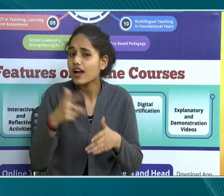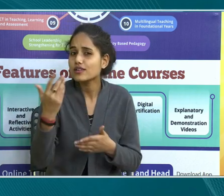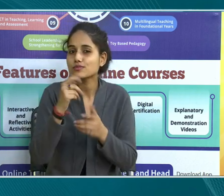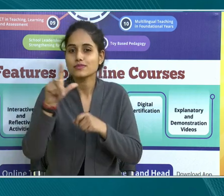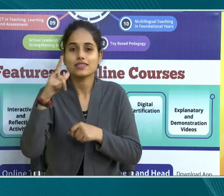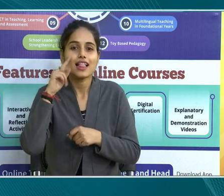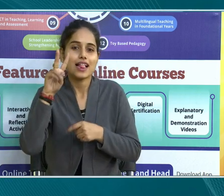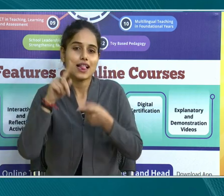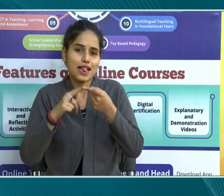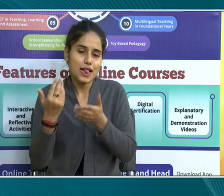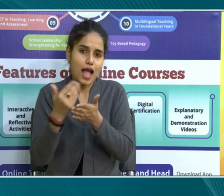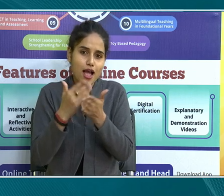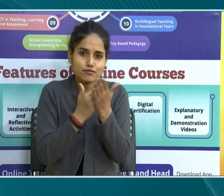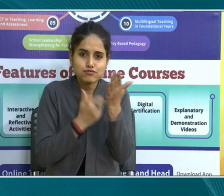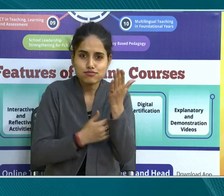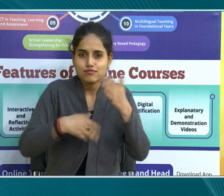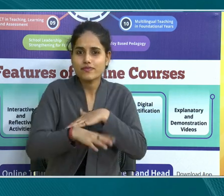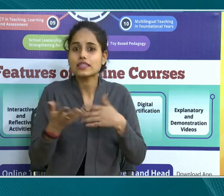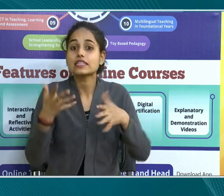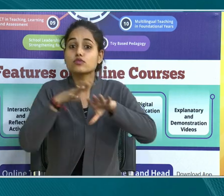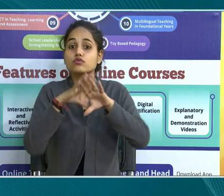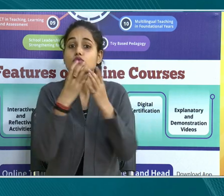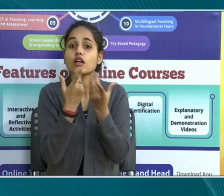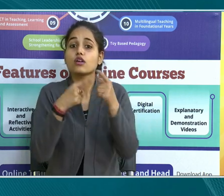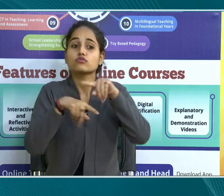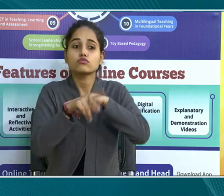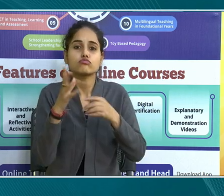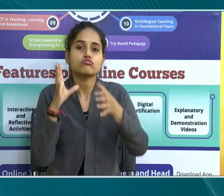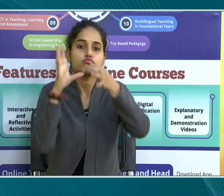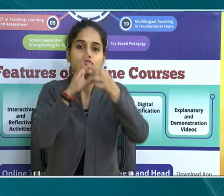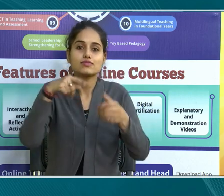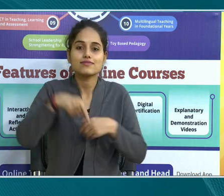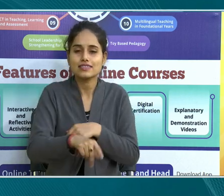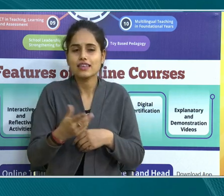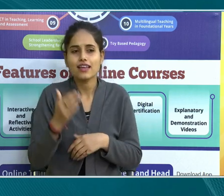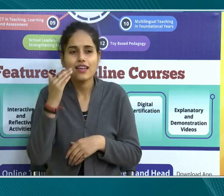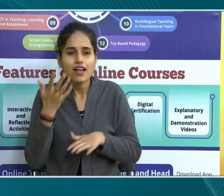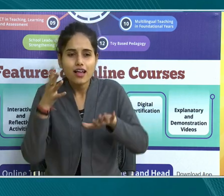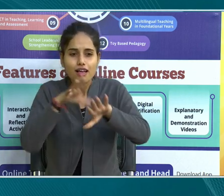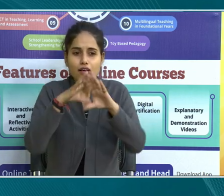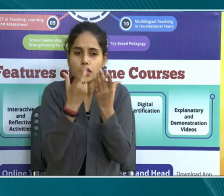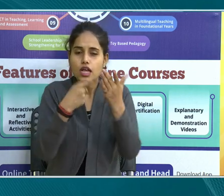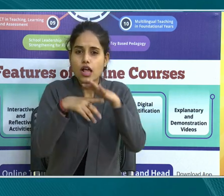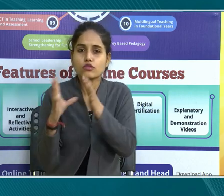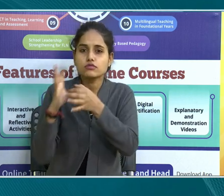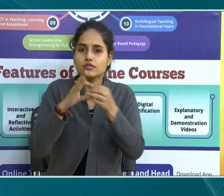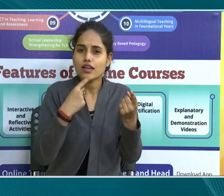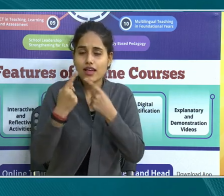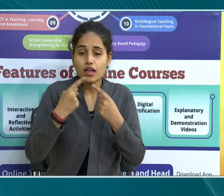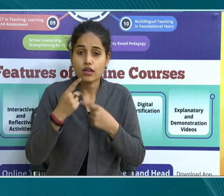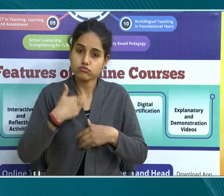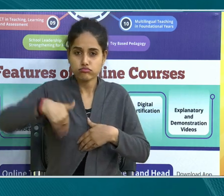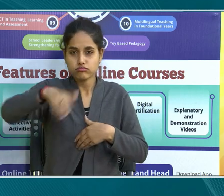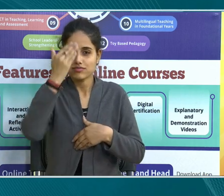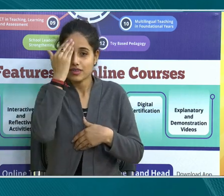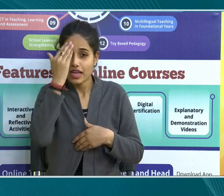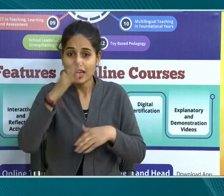ये लाइव इंट्रेक्टिव सेशन जो की इंक्लूजिव क्लास्रूम की है समावेशी कक्षा की जब बात होती है तो हम जानते हैं कि वो कितनी महत